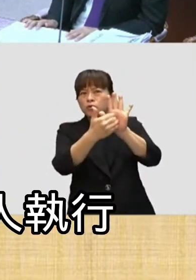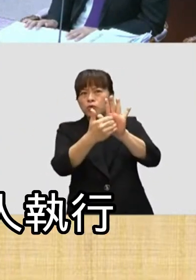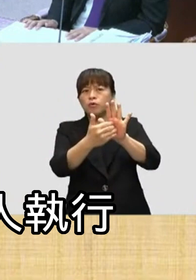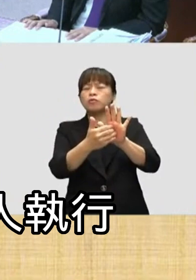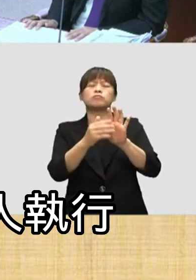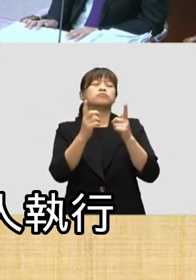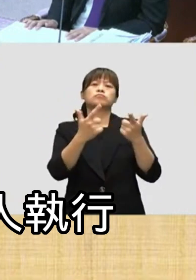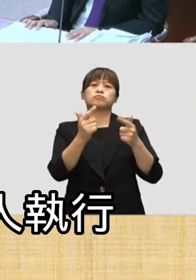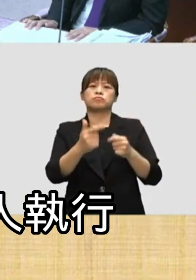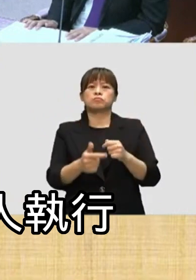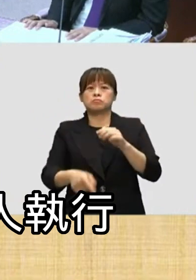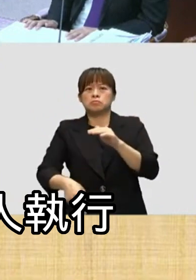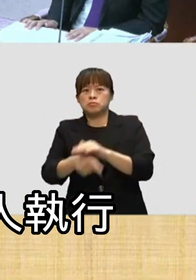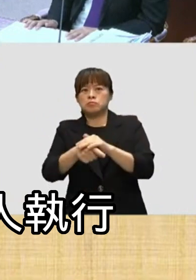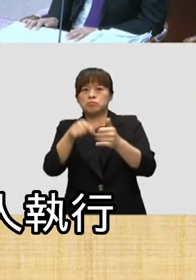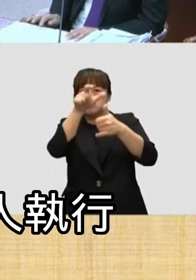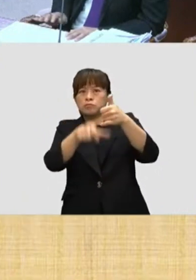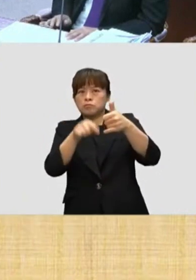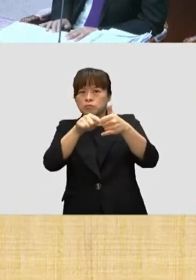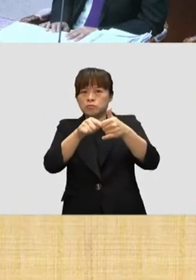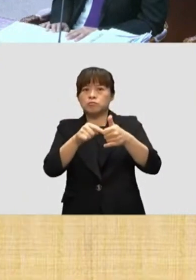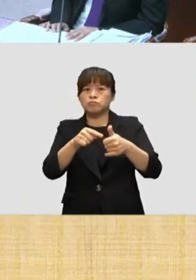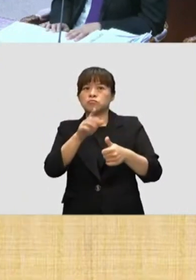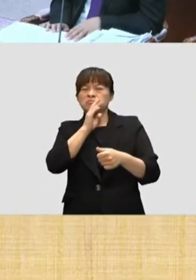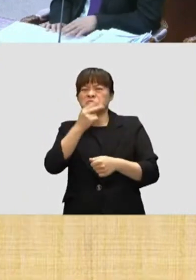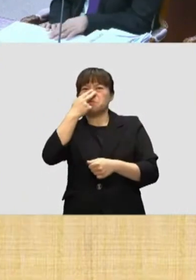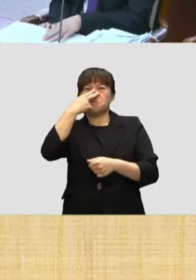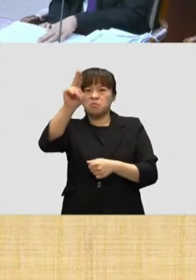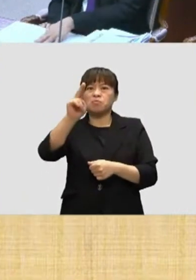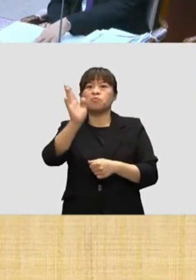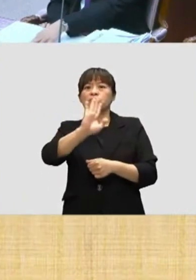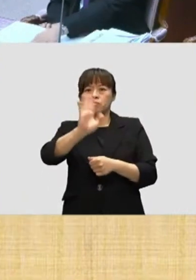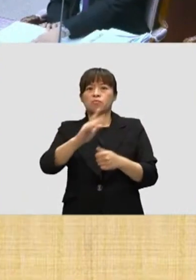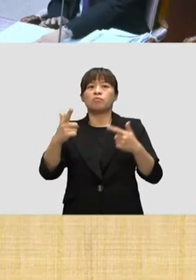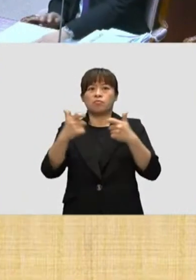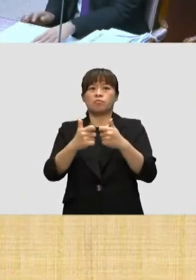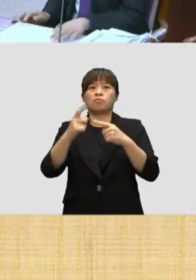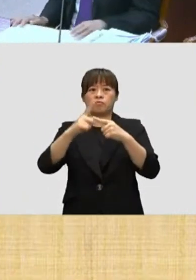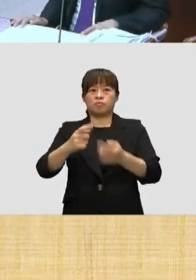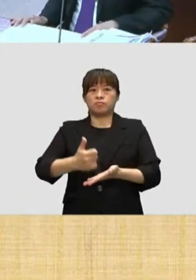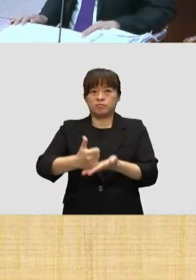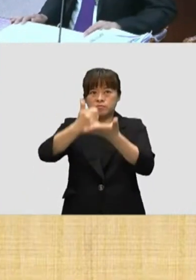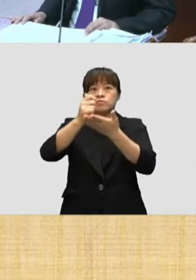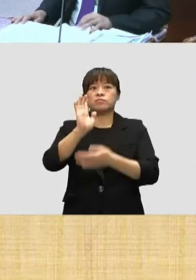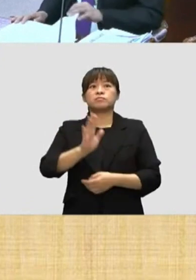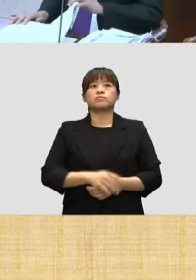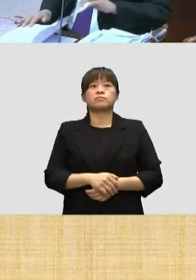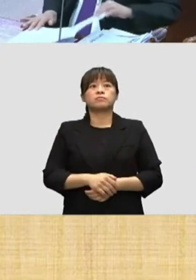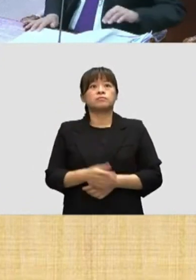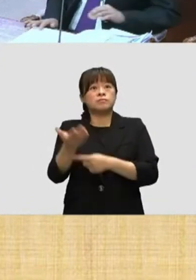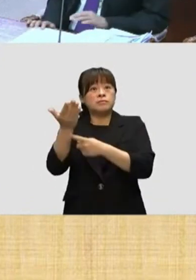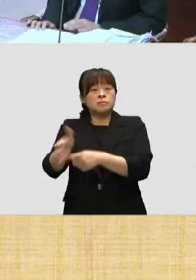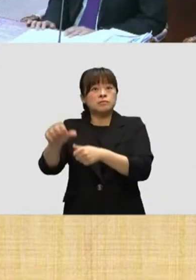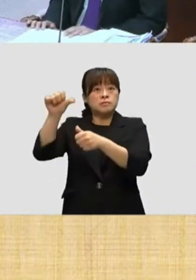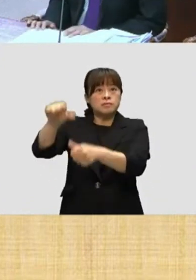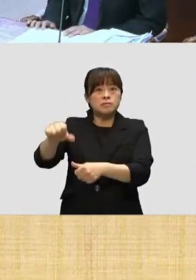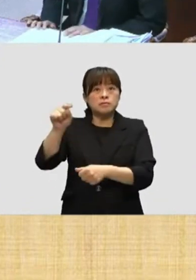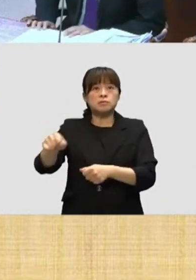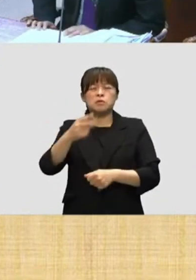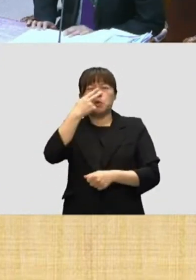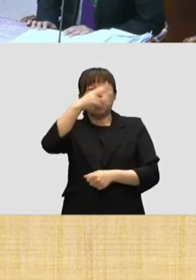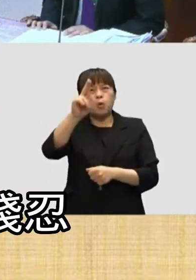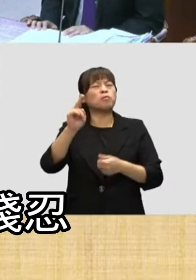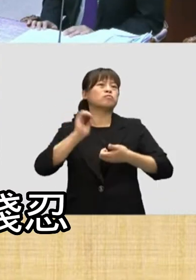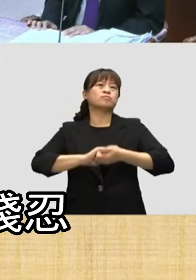击化犯罪人，执行避免残酷，可符合人性尊严。死刑也不当然是酷